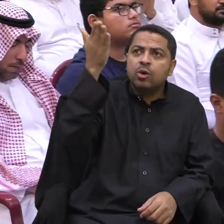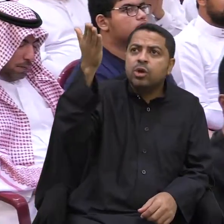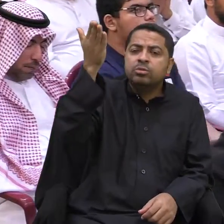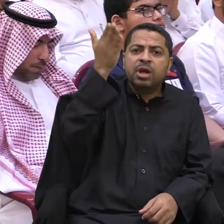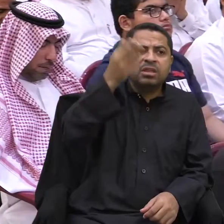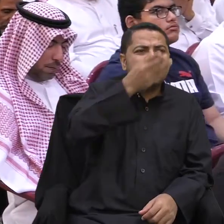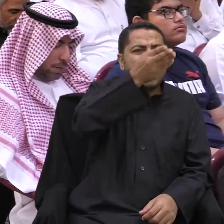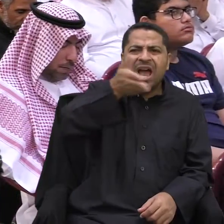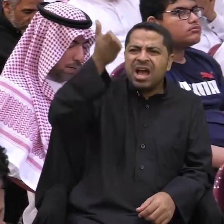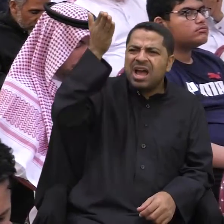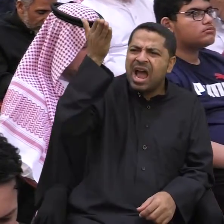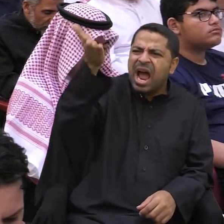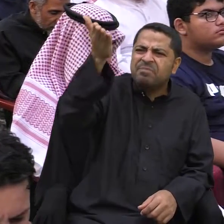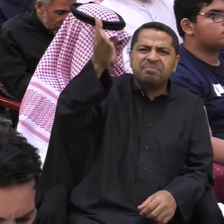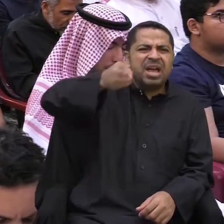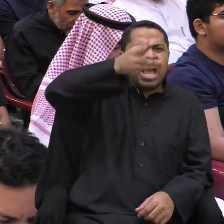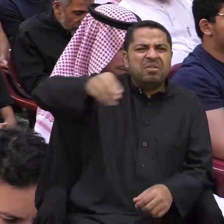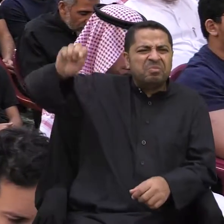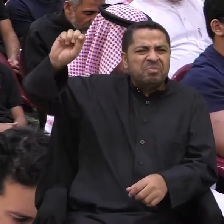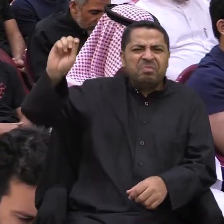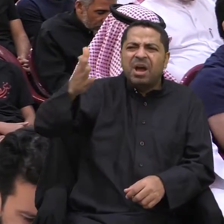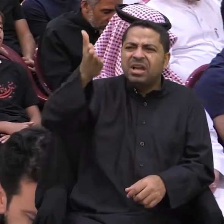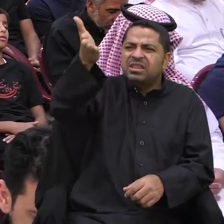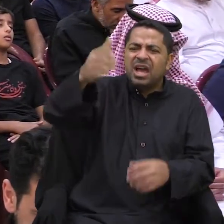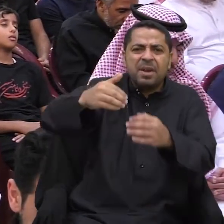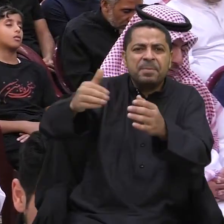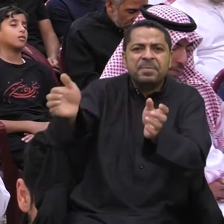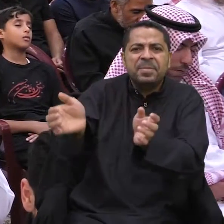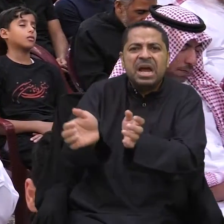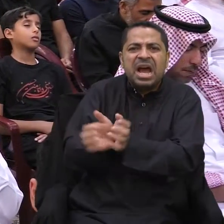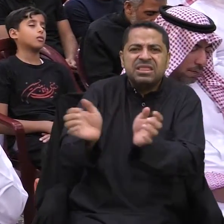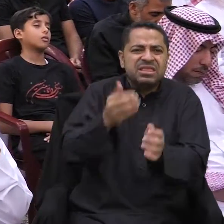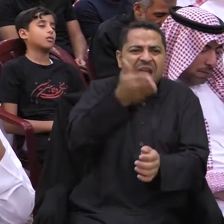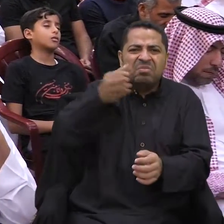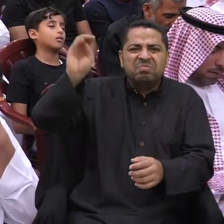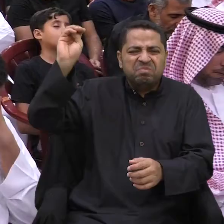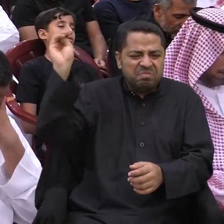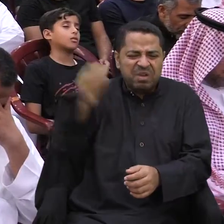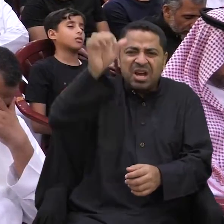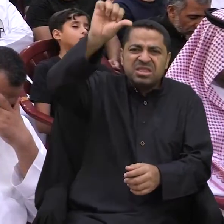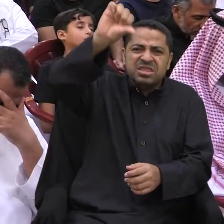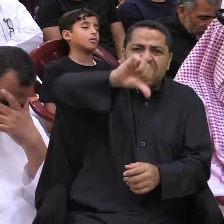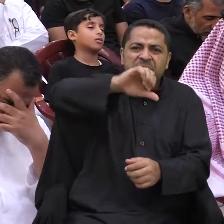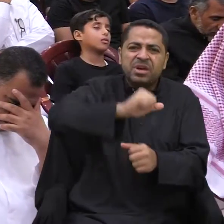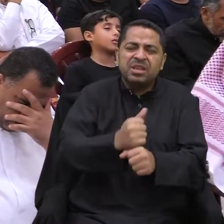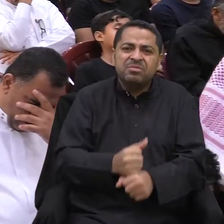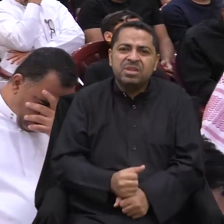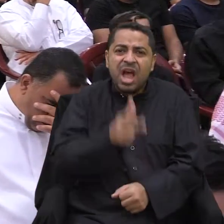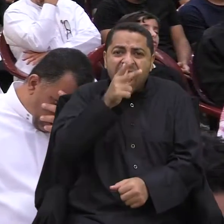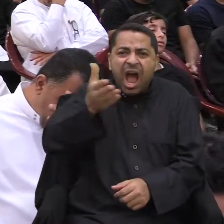مقرعا إياهم، تبا لكم أيتها الجماعة وترحا،